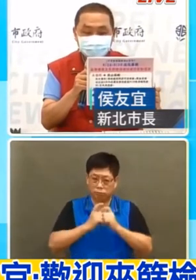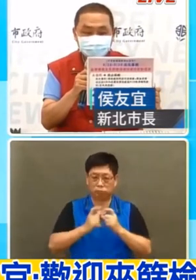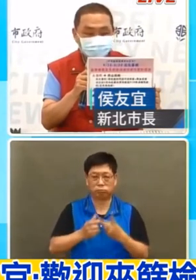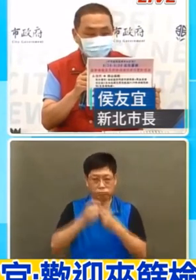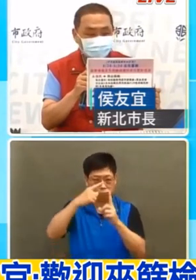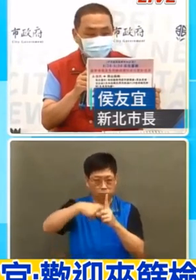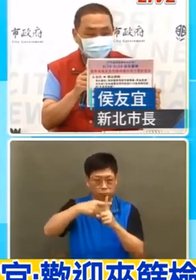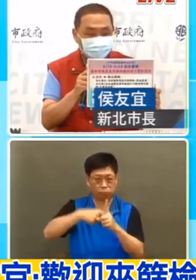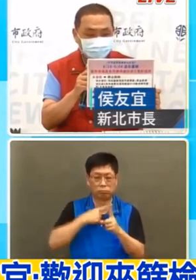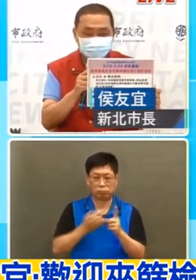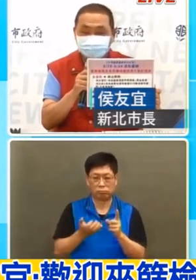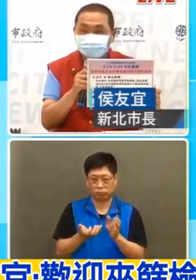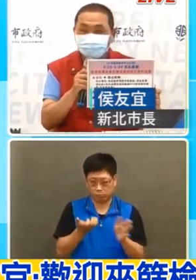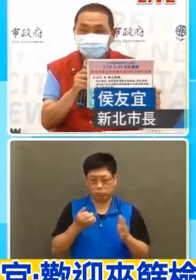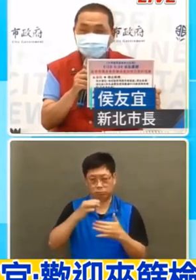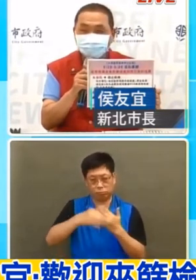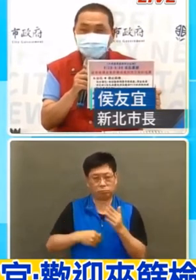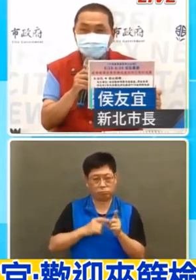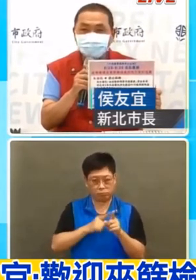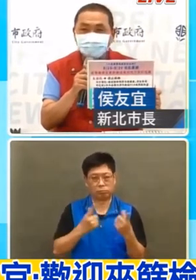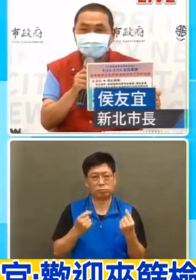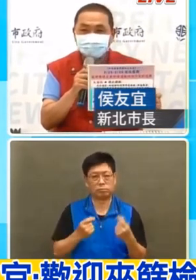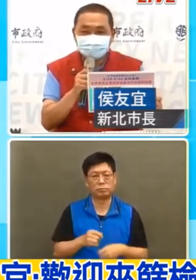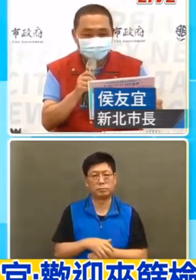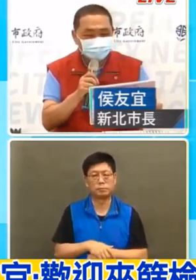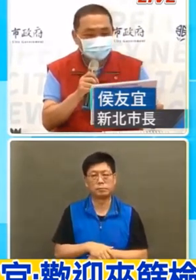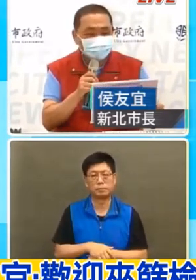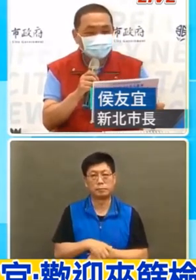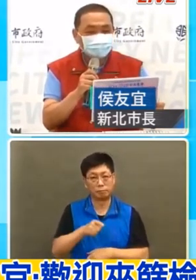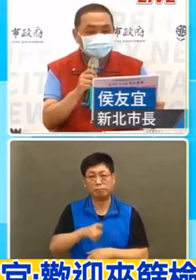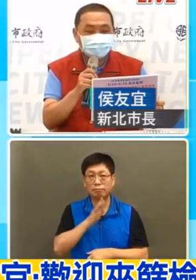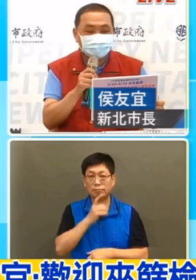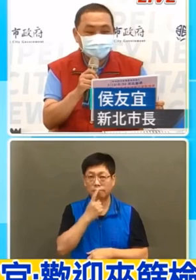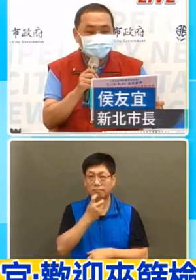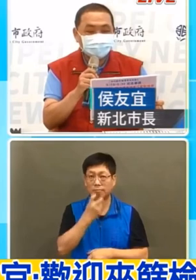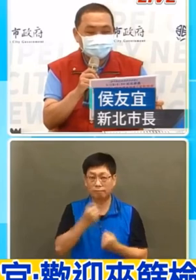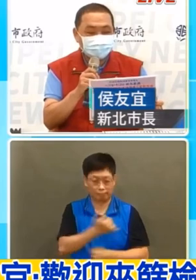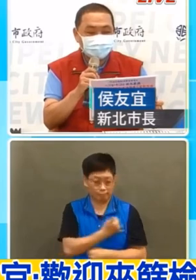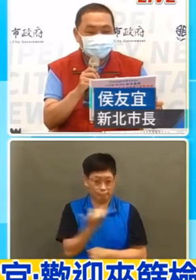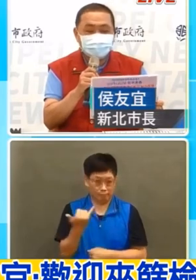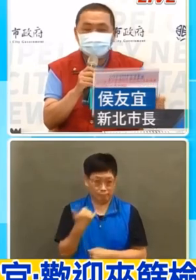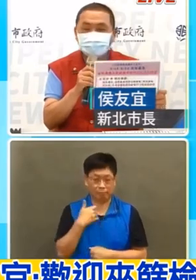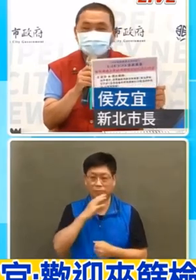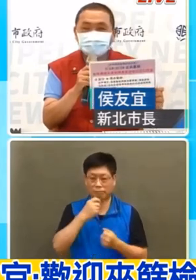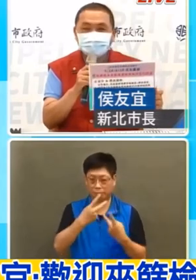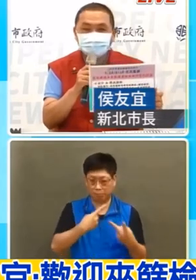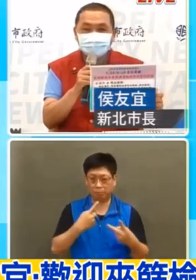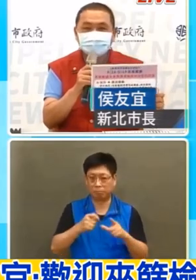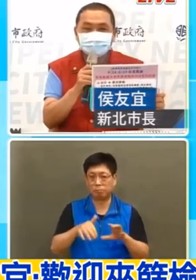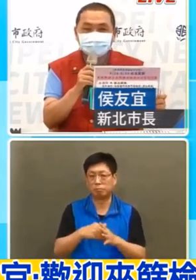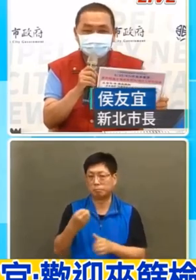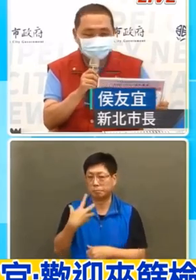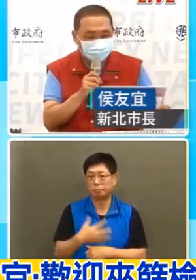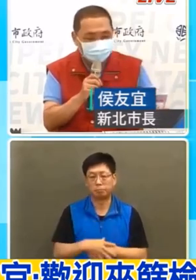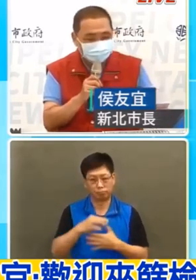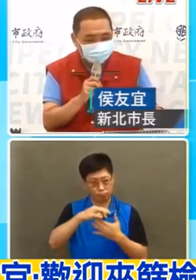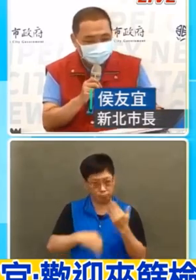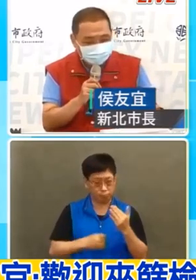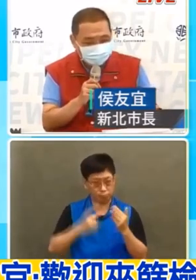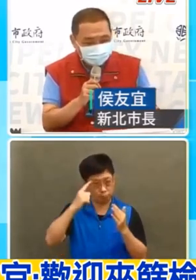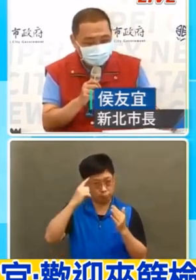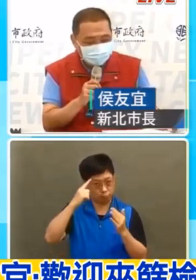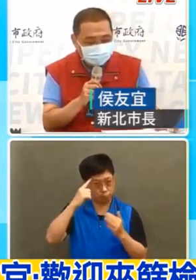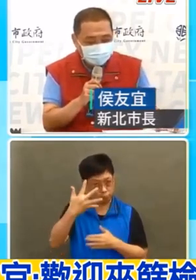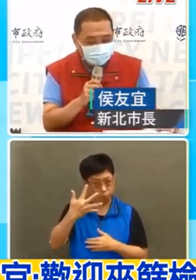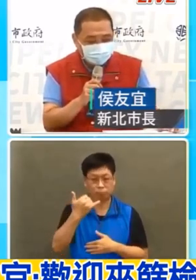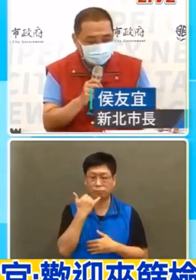警戒之间的管制措施来办理。这是中央在礼拜6来一个公文规定了这5天，希